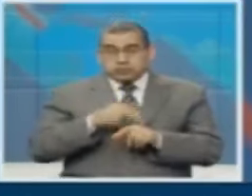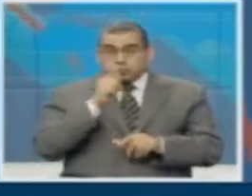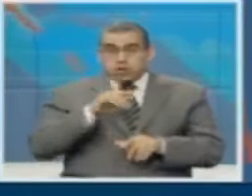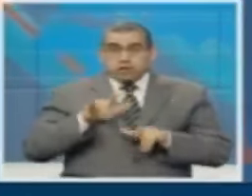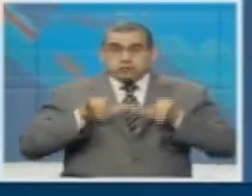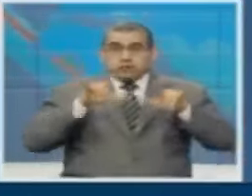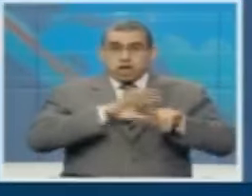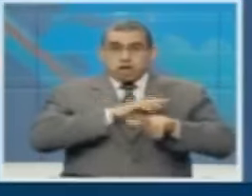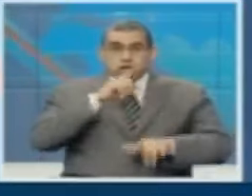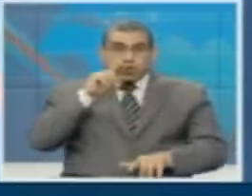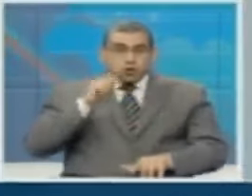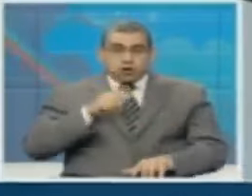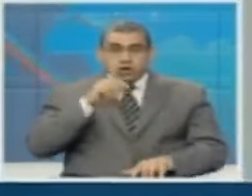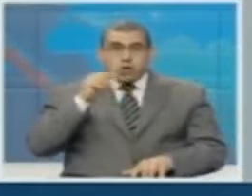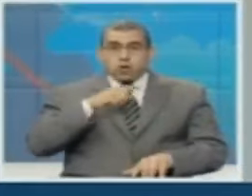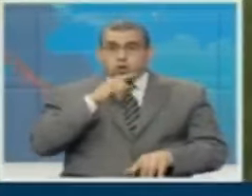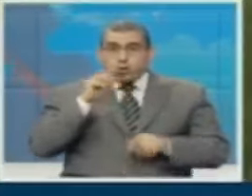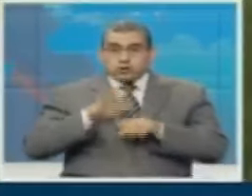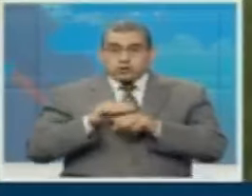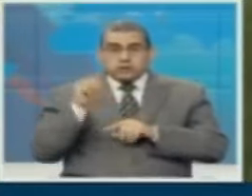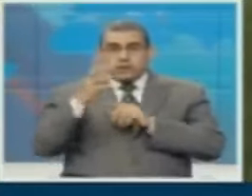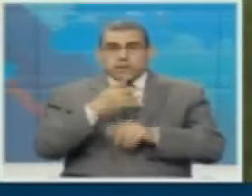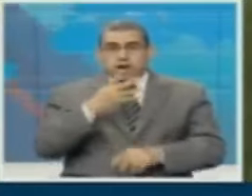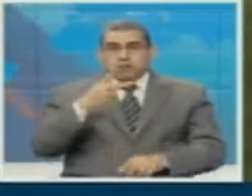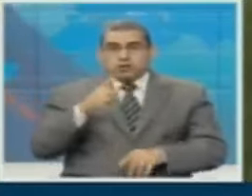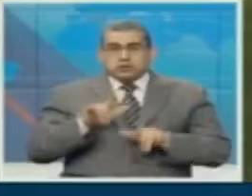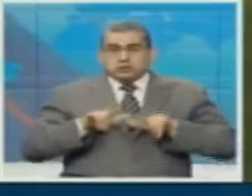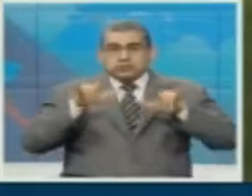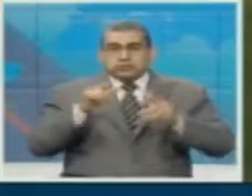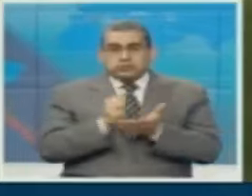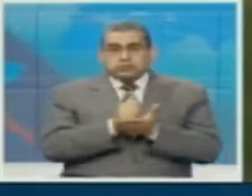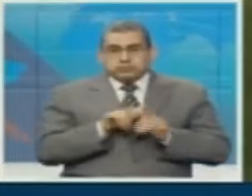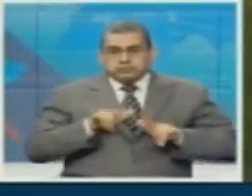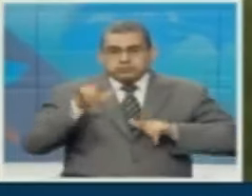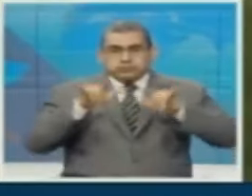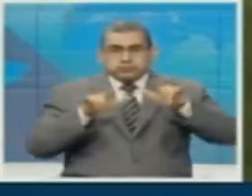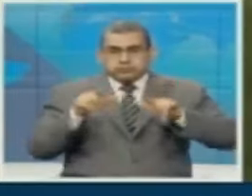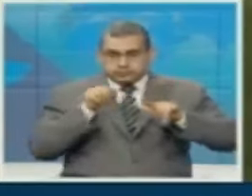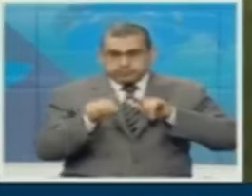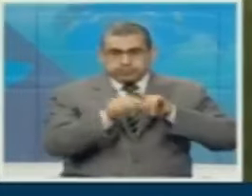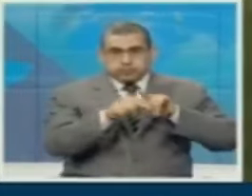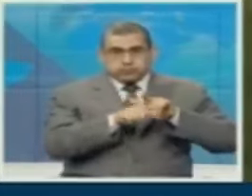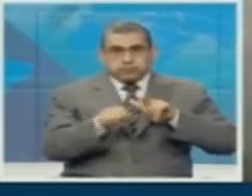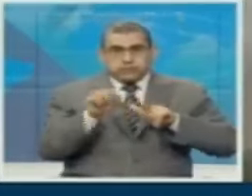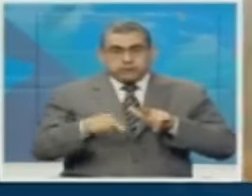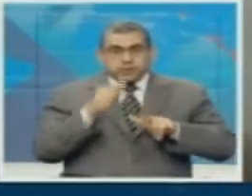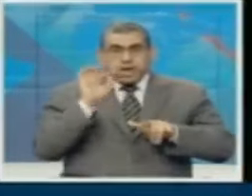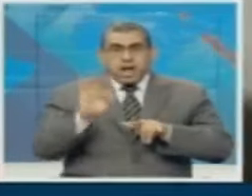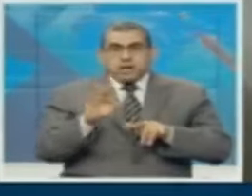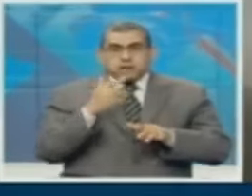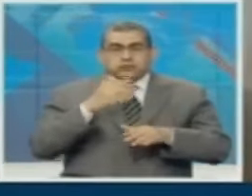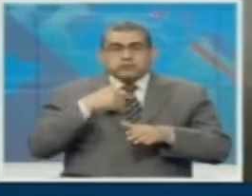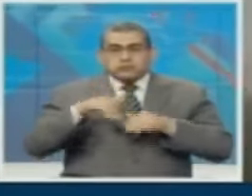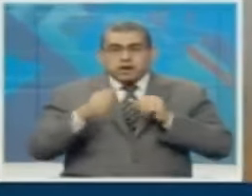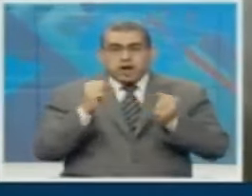القوات الجوية الأوكرانية إن روسيا أطلقت 24 طائرة مسيرة هجومية استهدفت بالأساس البنية